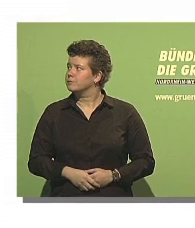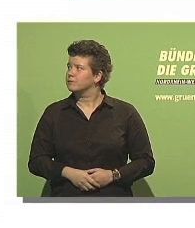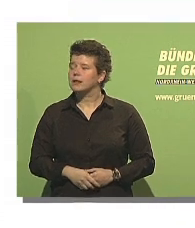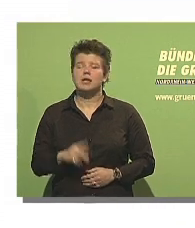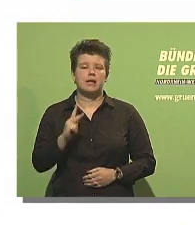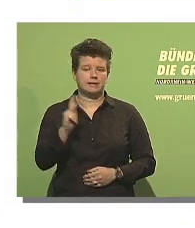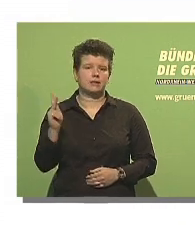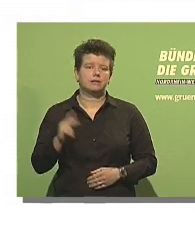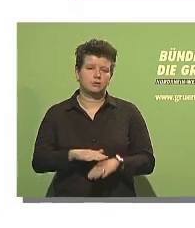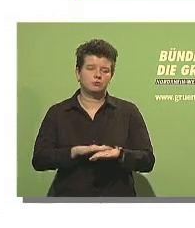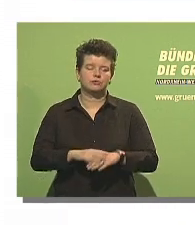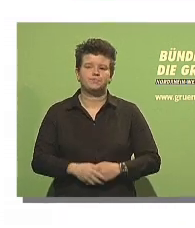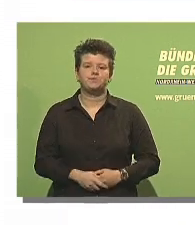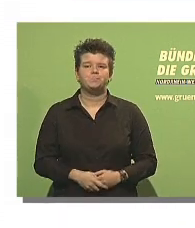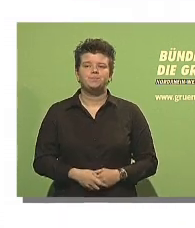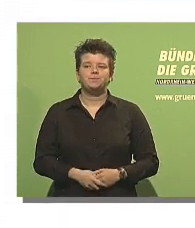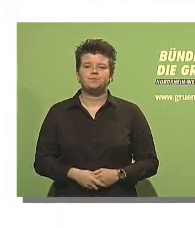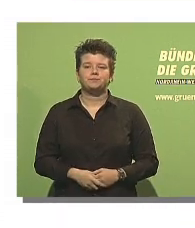Katharina,